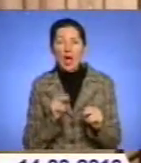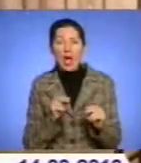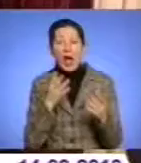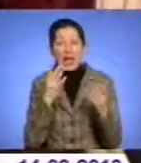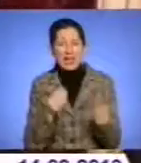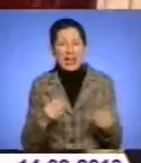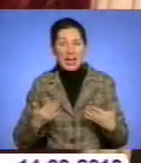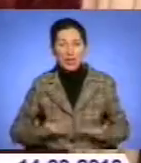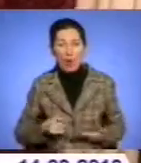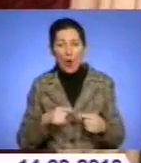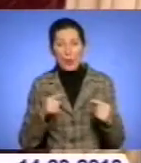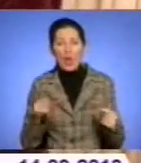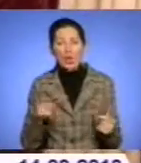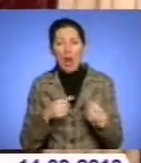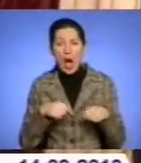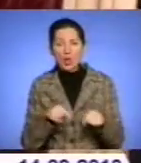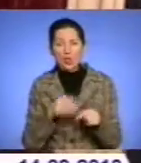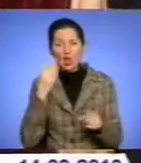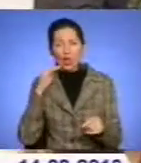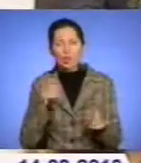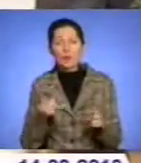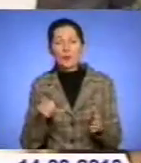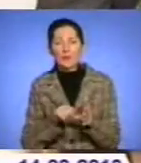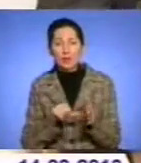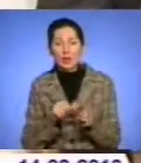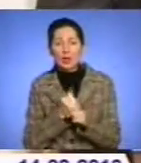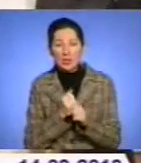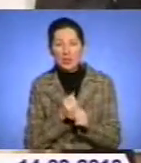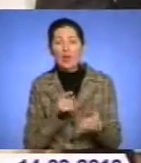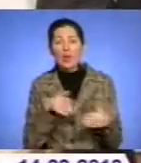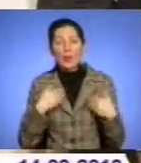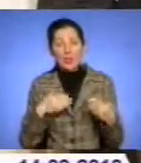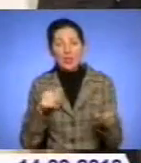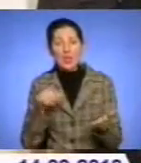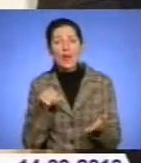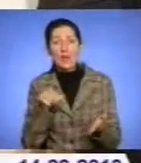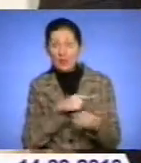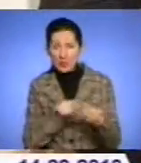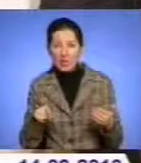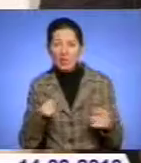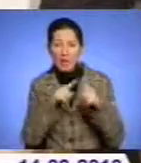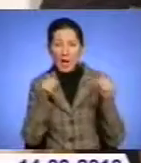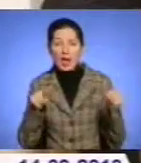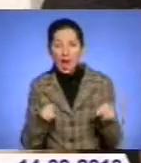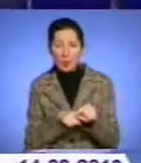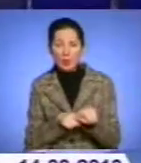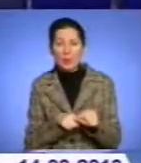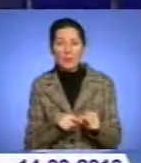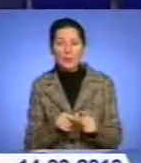галузі кращих працівників привітали та відзначили грамотами Кабінету міністрів України обласної державної адміністрації.